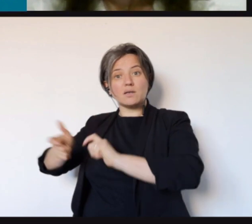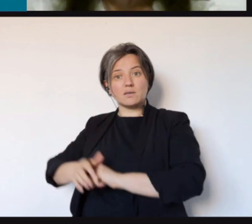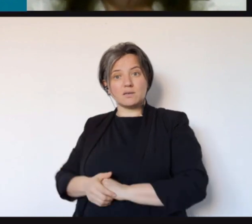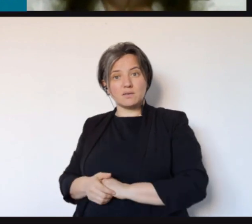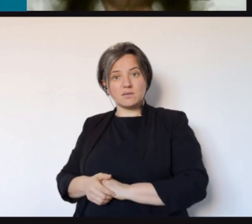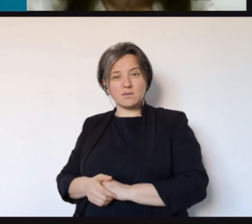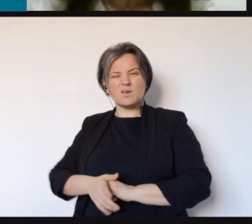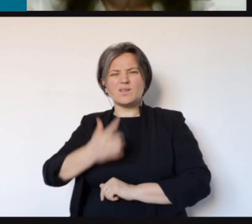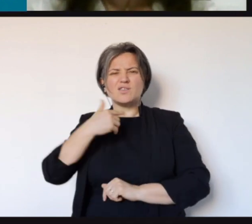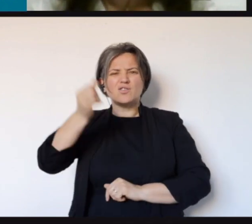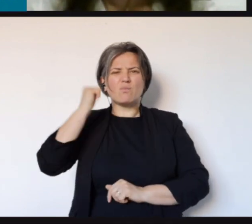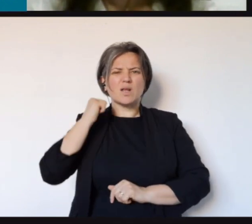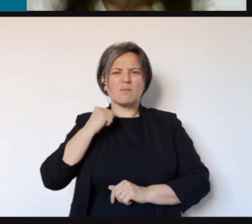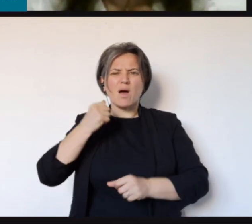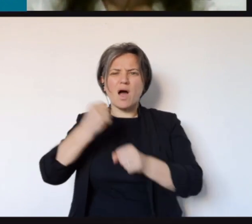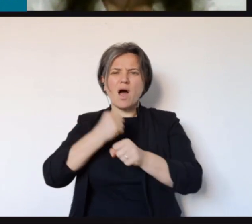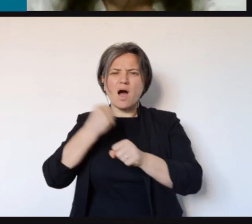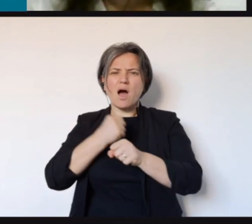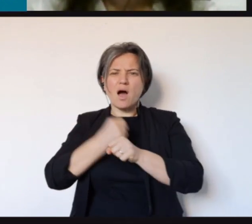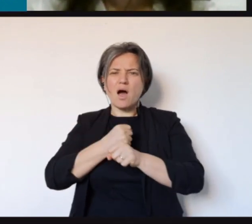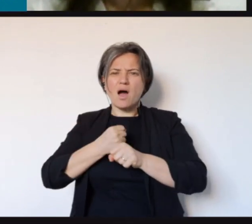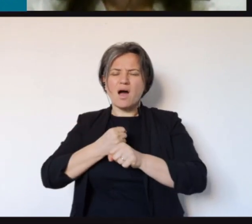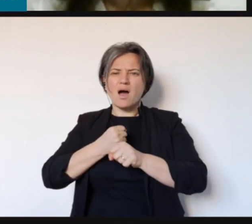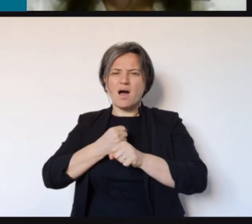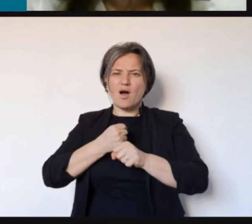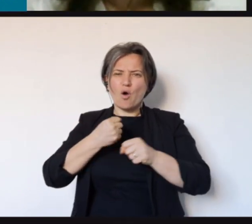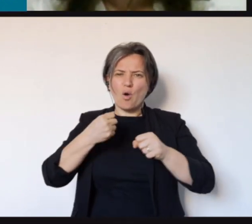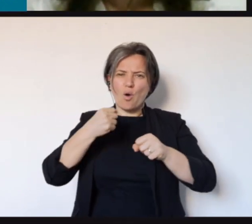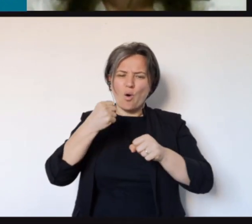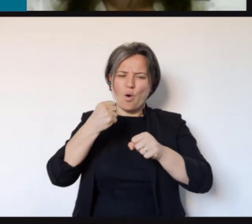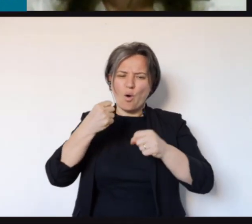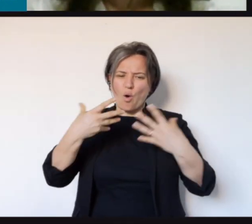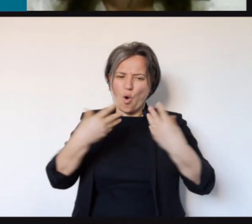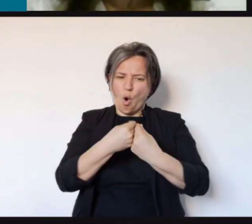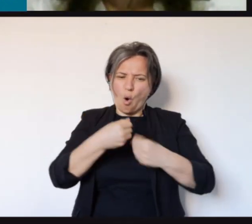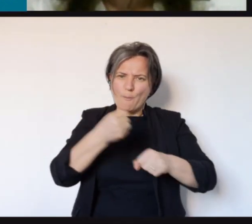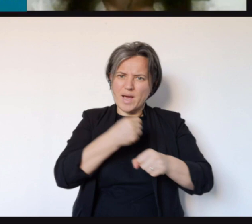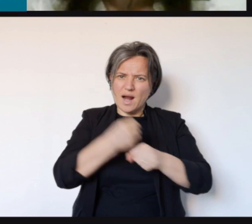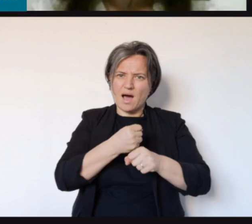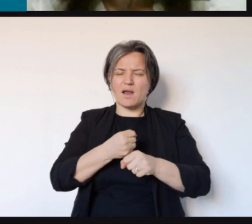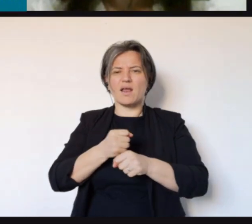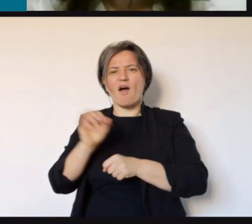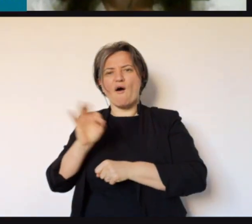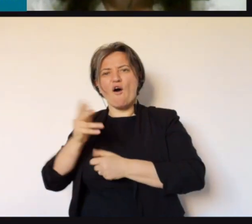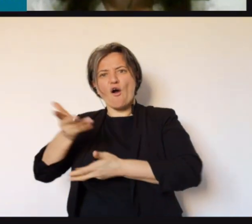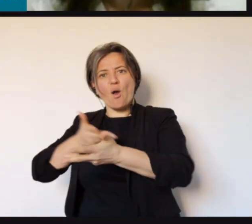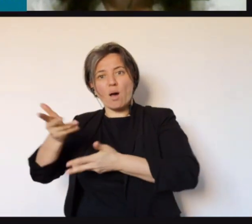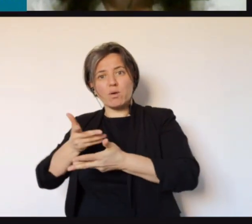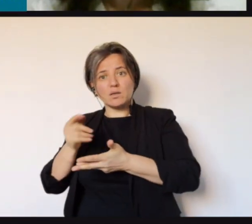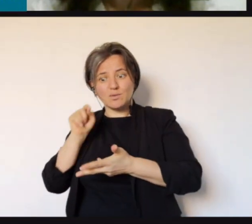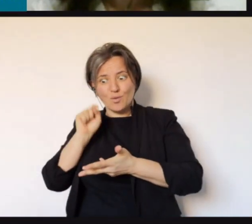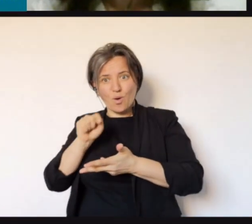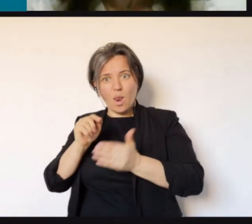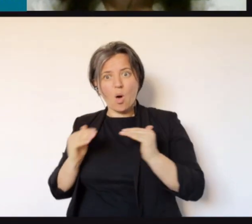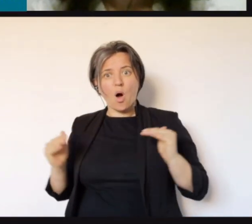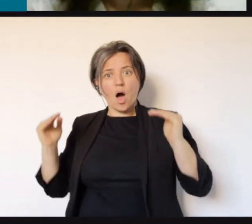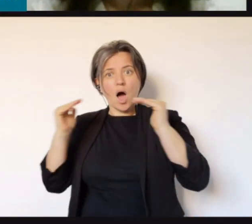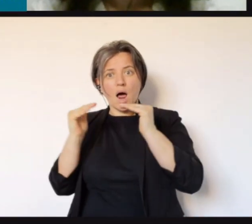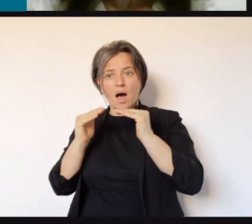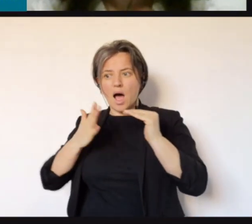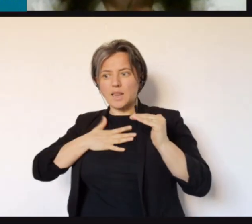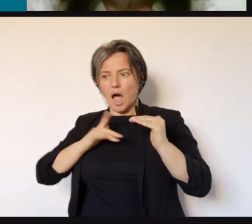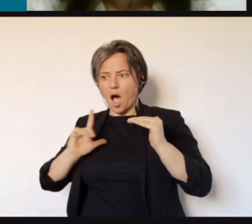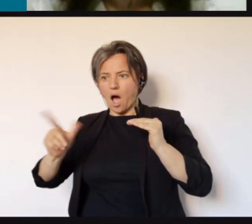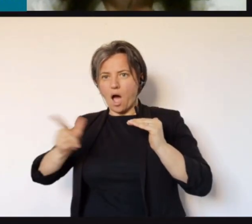Sono le relazioni. Quando parlavo della collaborazione, la cooperazione nella scuola, in quello nasce, nel rapporto